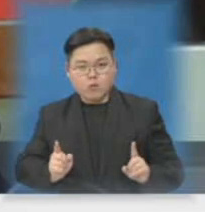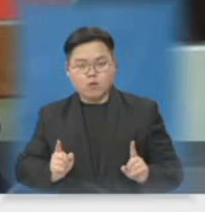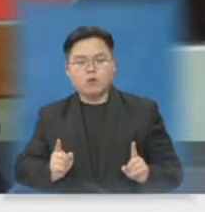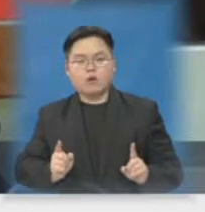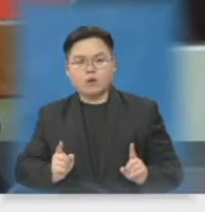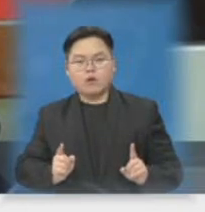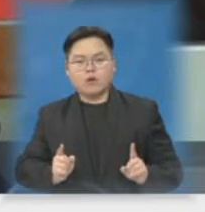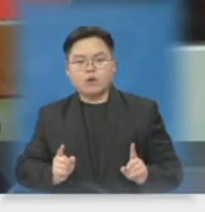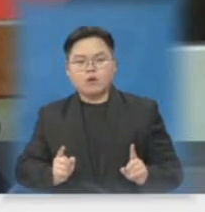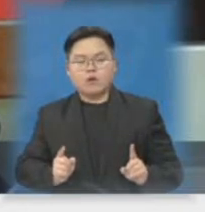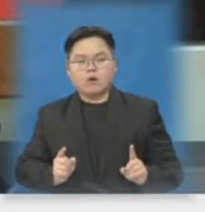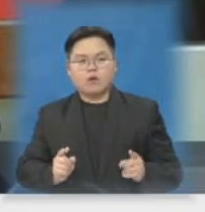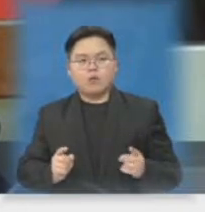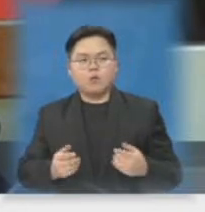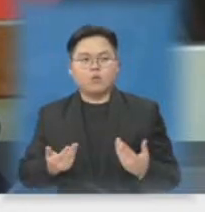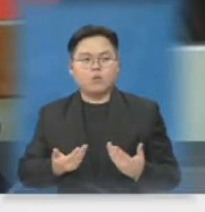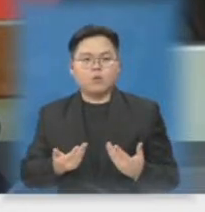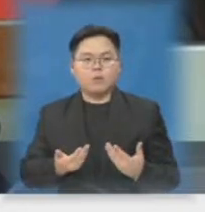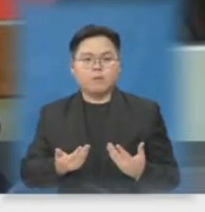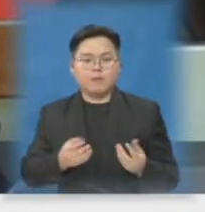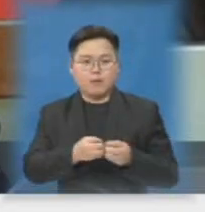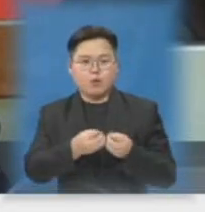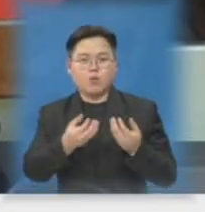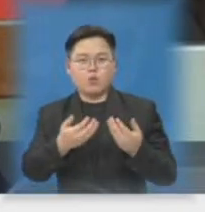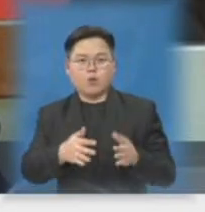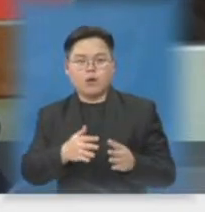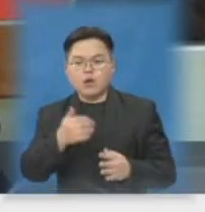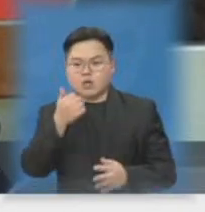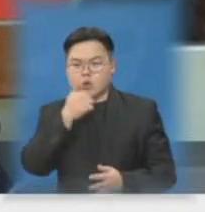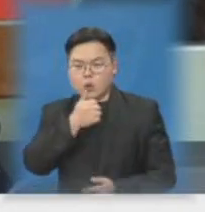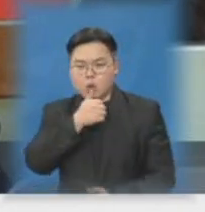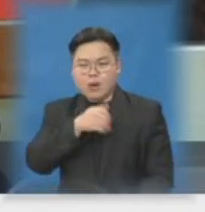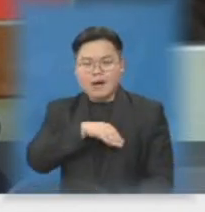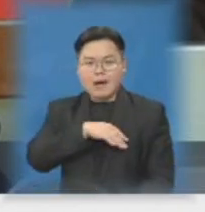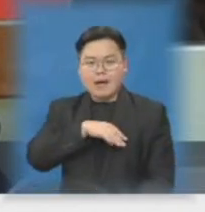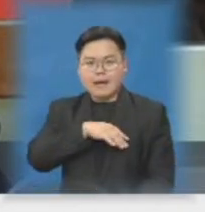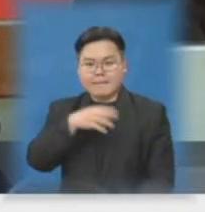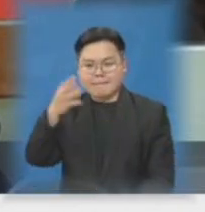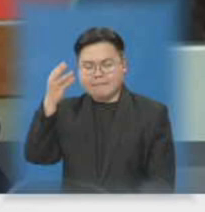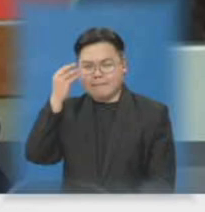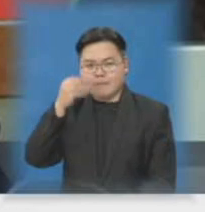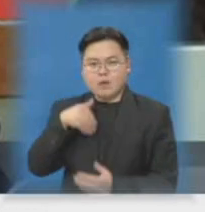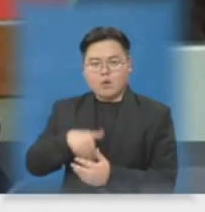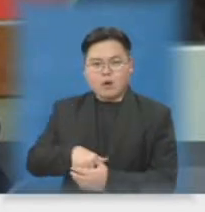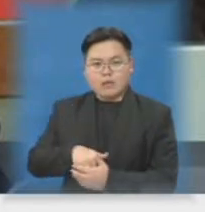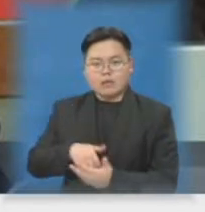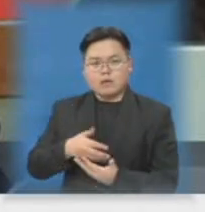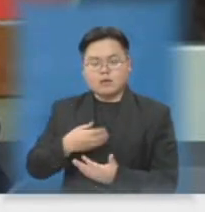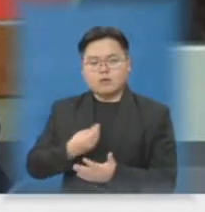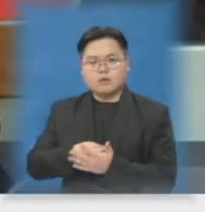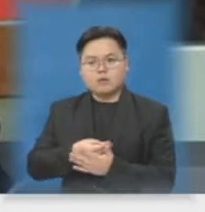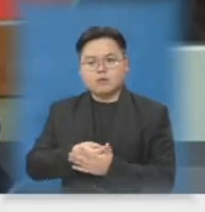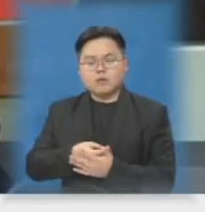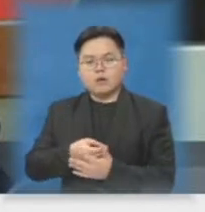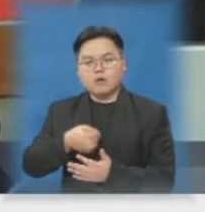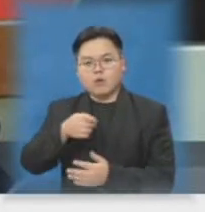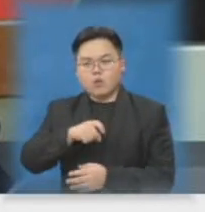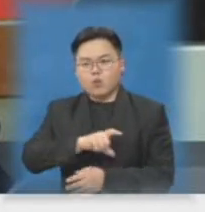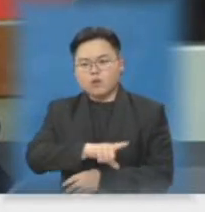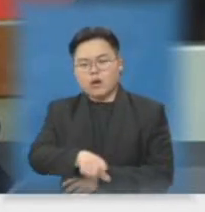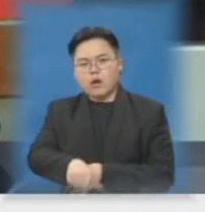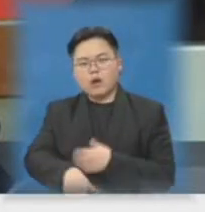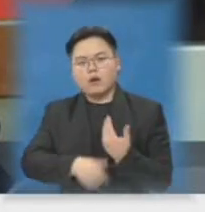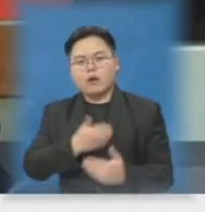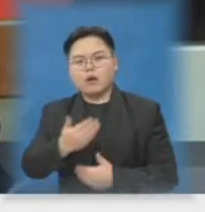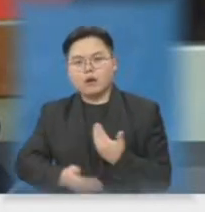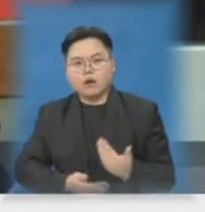чинь энийг нэгэнт ийм үйлдэл хийсэн чинь энийг нуун дарагдуулах сэтэл гүнзгий төрнө. Хуулийн хариуцлага өндөр байдаг. Нуун дарагдуулна.